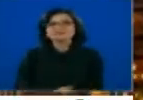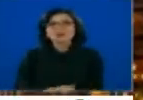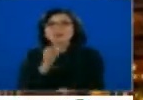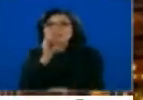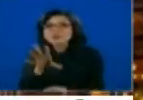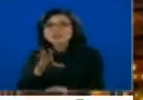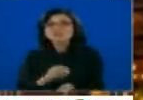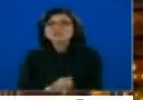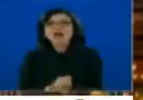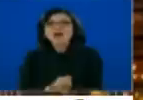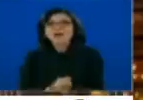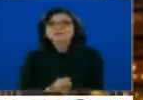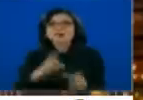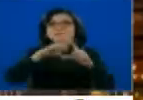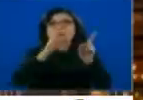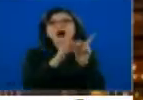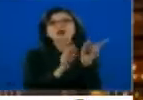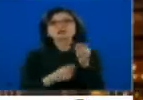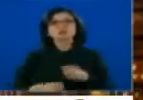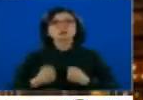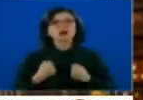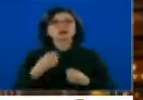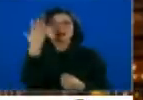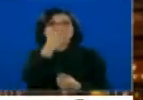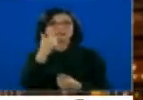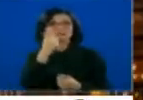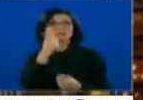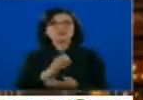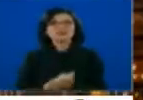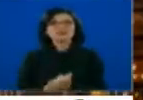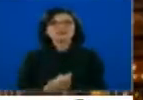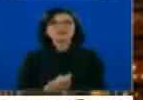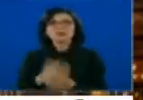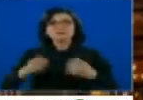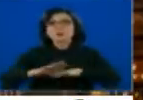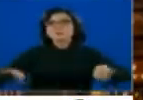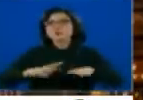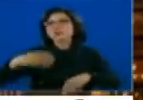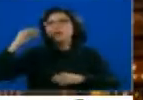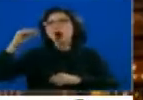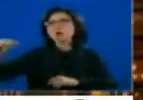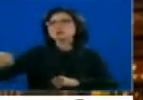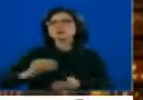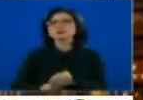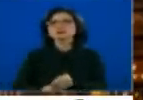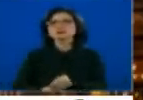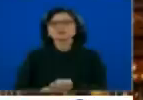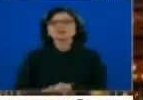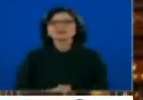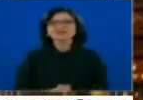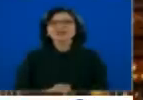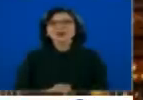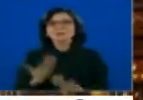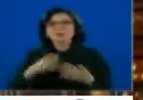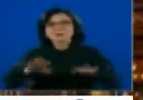misalnya Pak Agus itu gagah ganteng bisa berenang jauh Alhamdulillah wakil saya melengkapi ini bisa